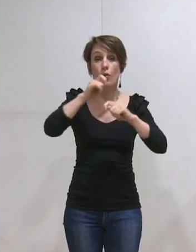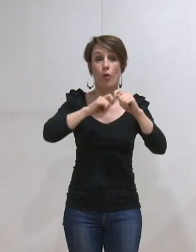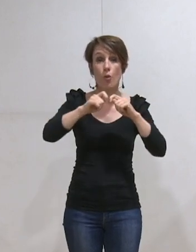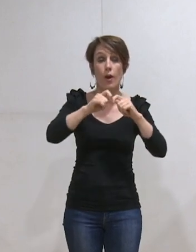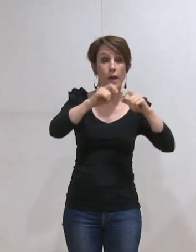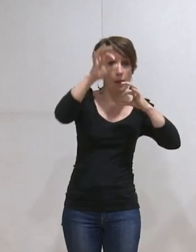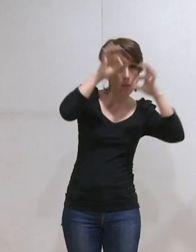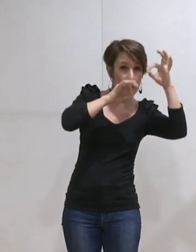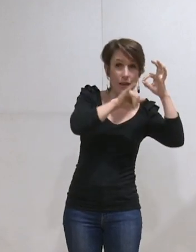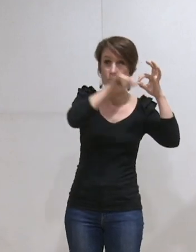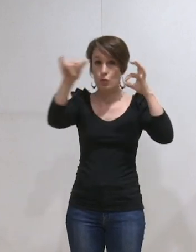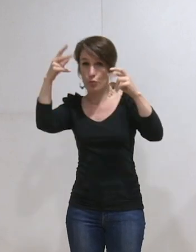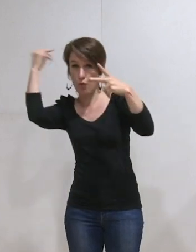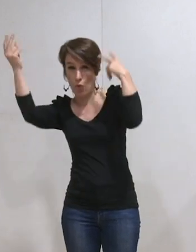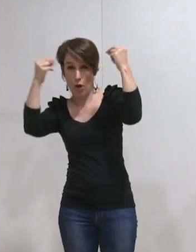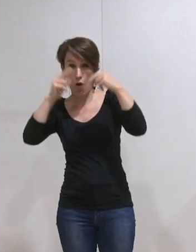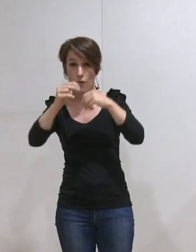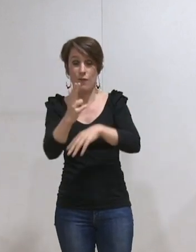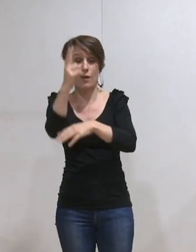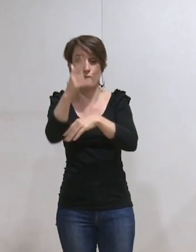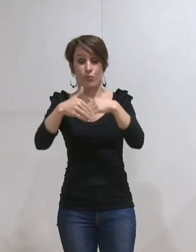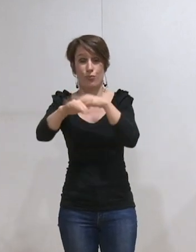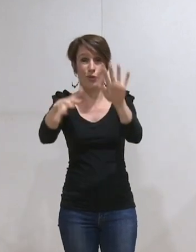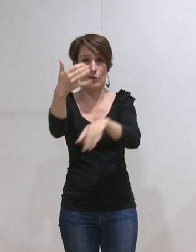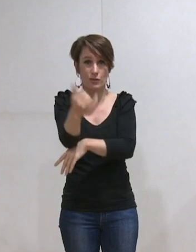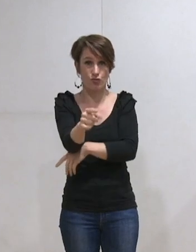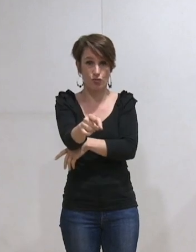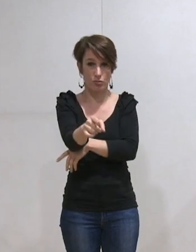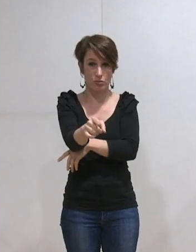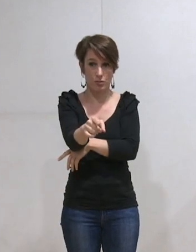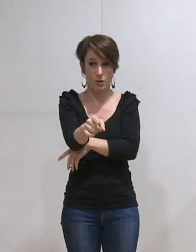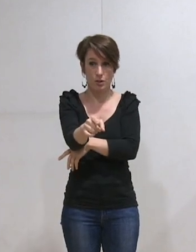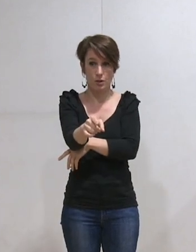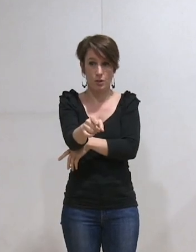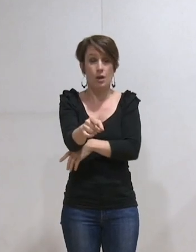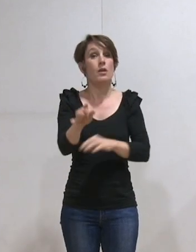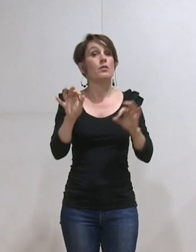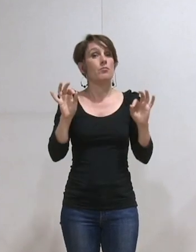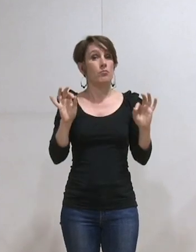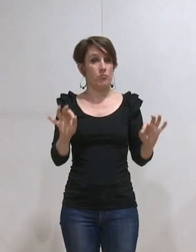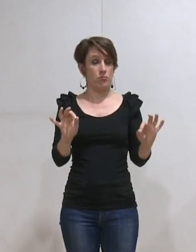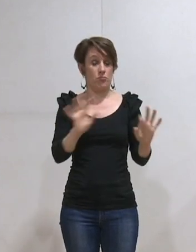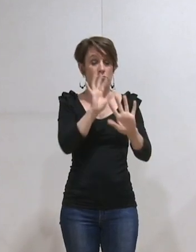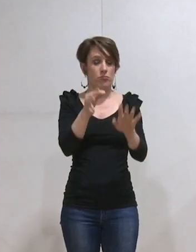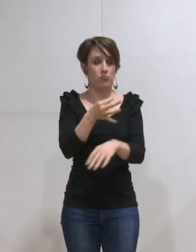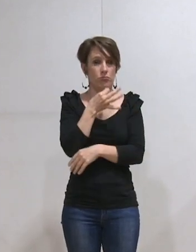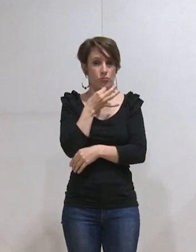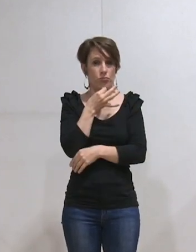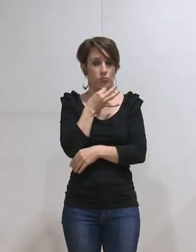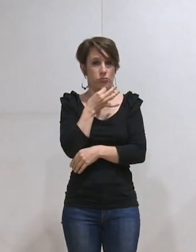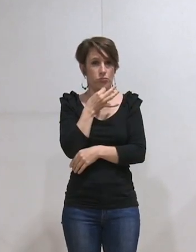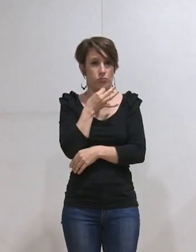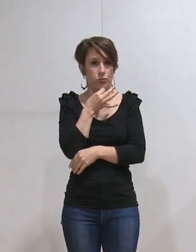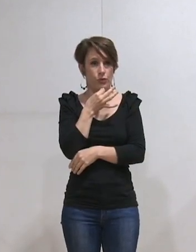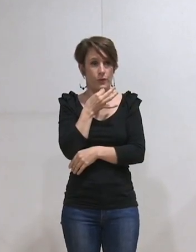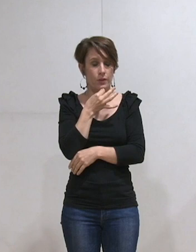de jours c'est pour nous l'occasion de revenir sur le fait que nous